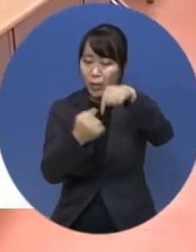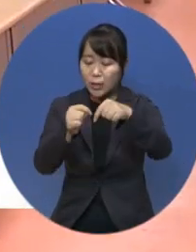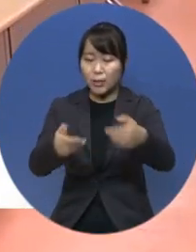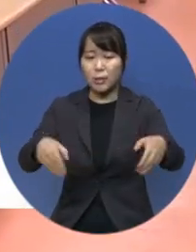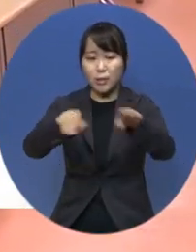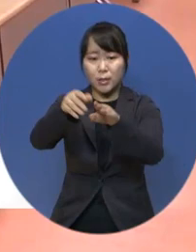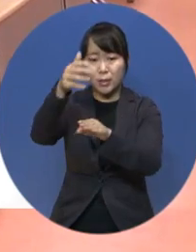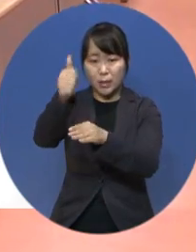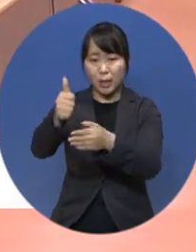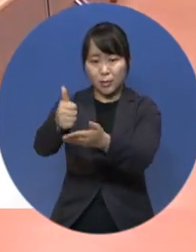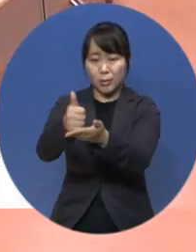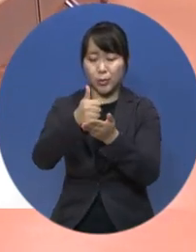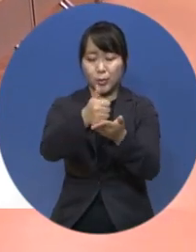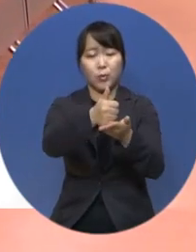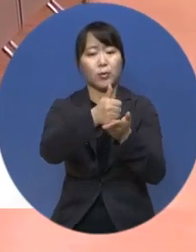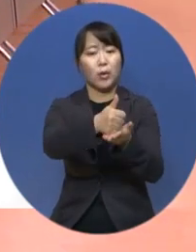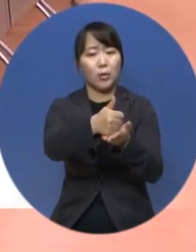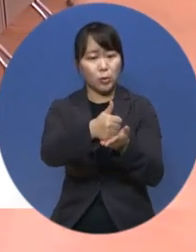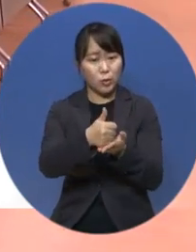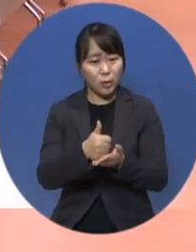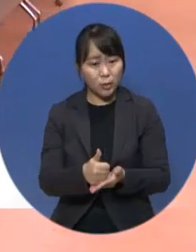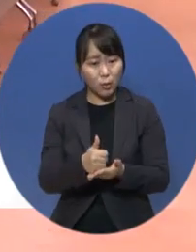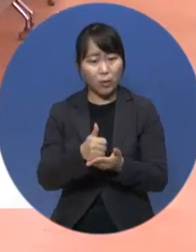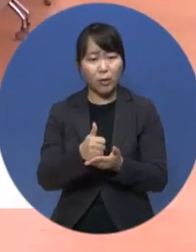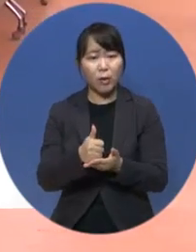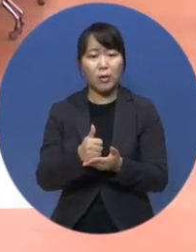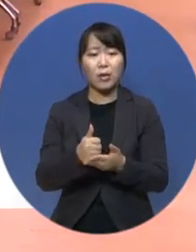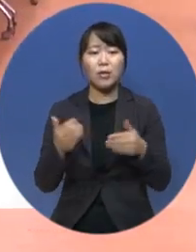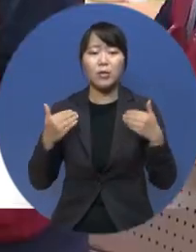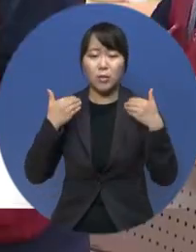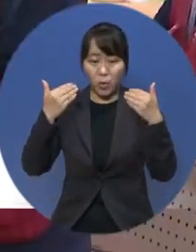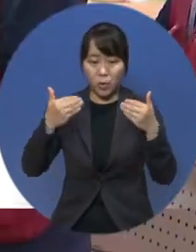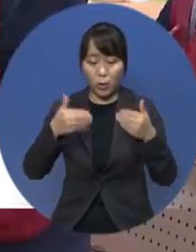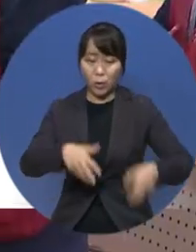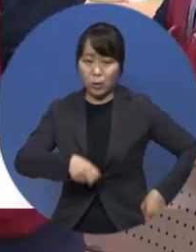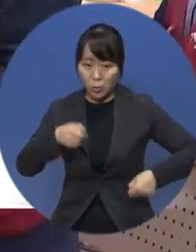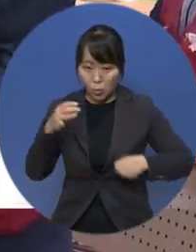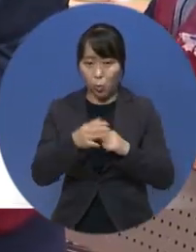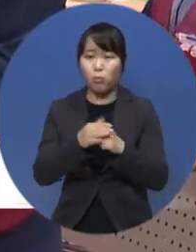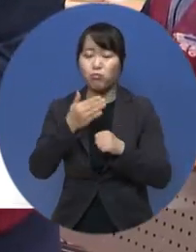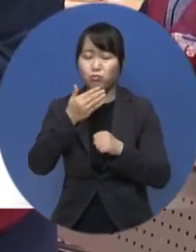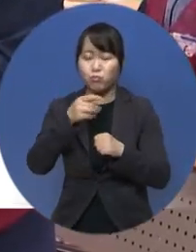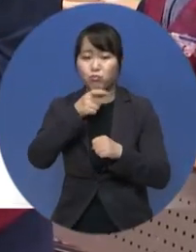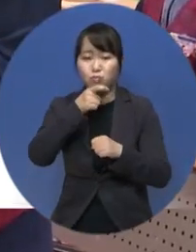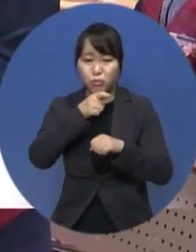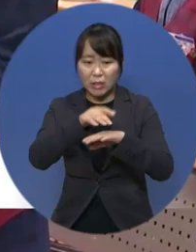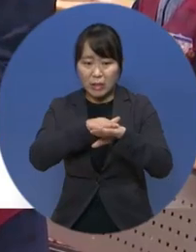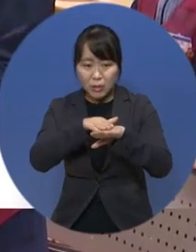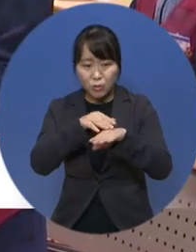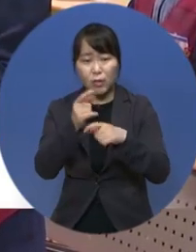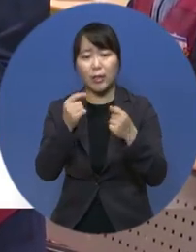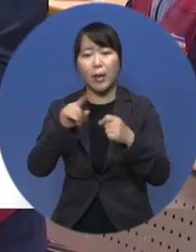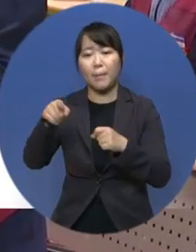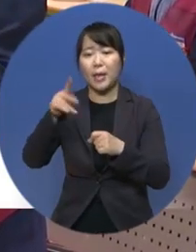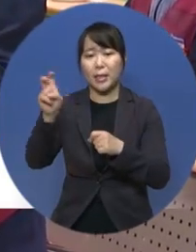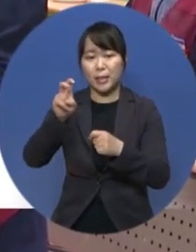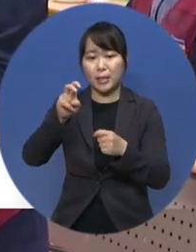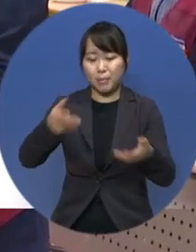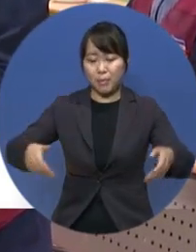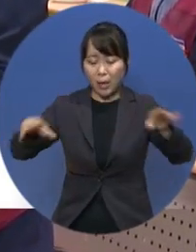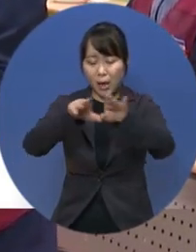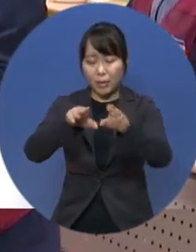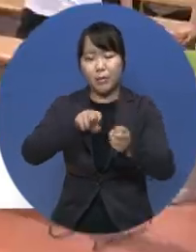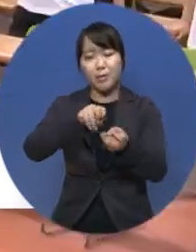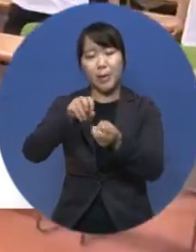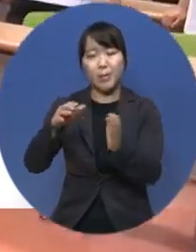시설 장 들을 초청해 성인용 기저귀와 물티슈 등 120 쌍 자를 전달했습니다